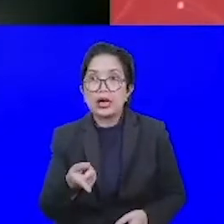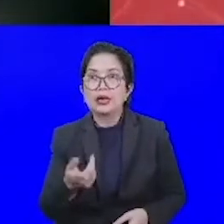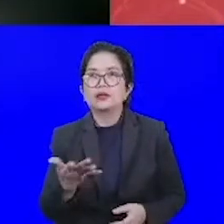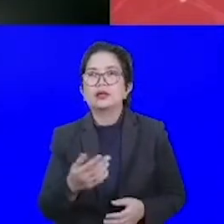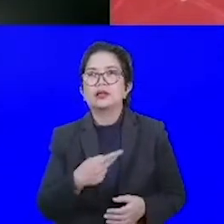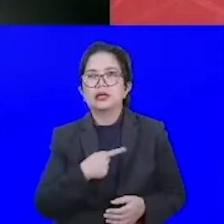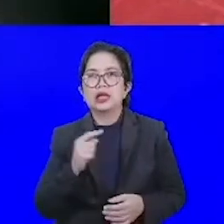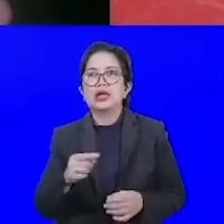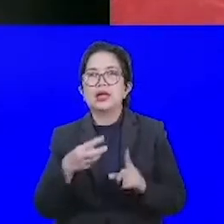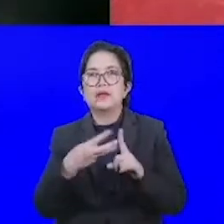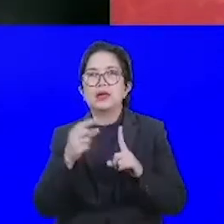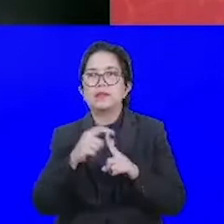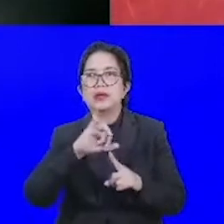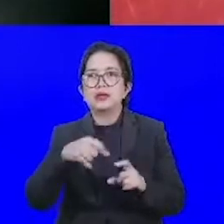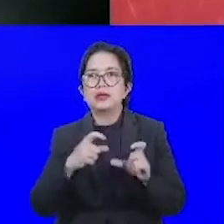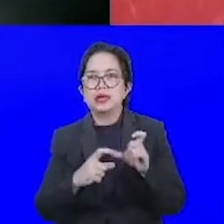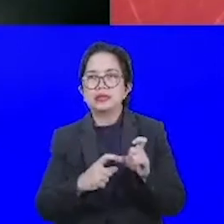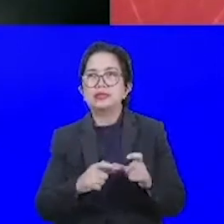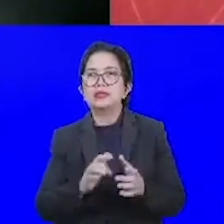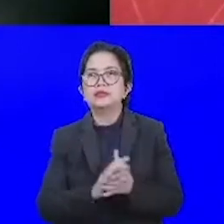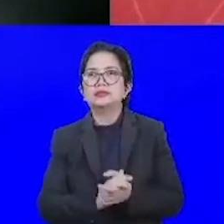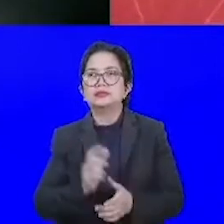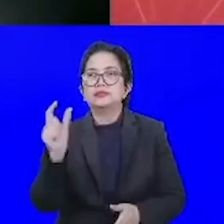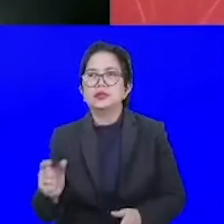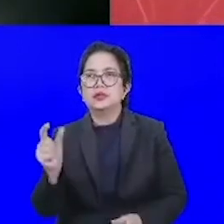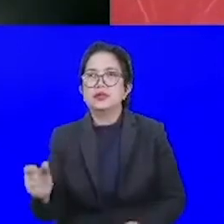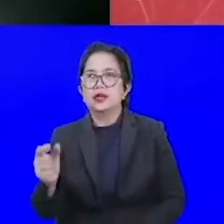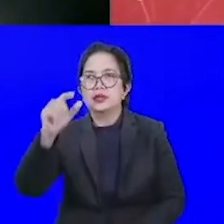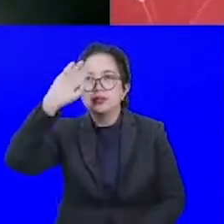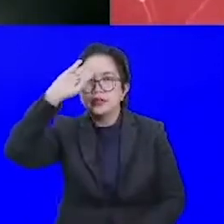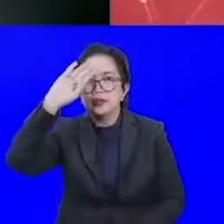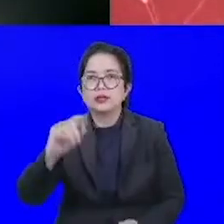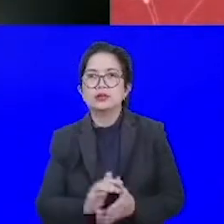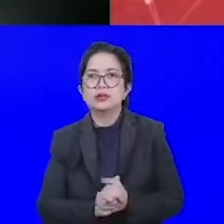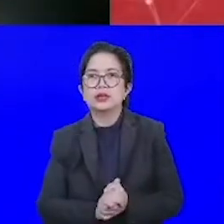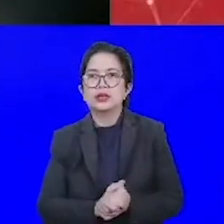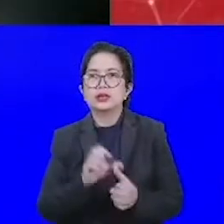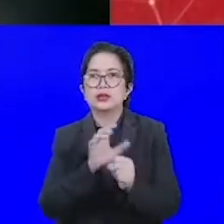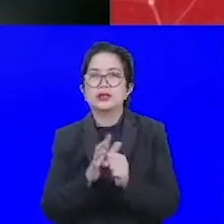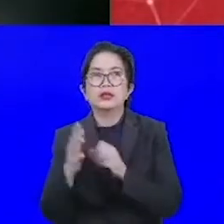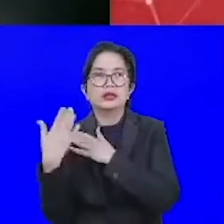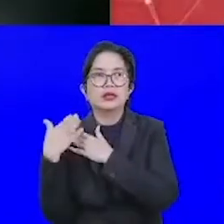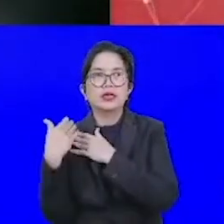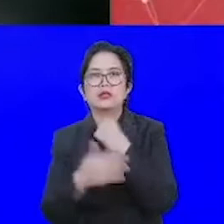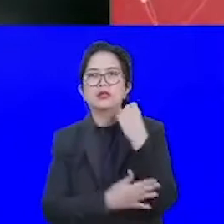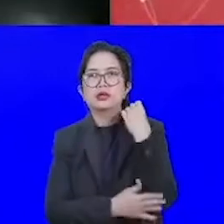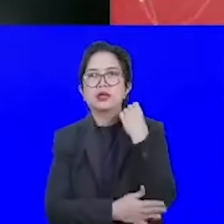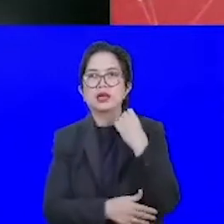Kita kan ada yang namanya BPJS. Dan selama pasien COVID itu ada yang namanya kita juga ditanggung oleh negara asalkan ada sistem